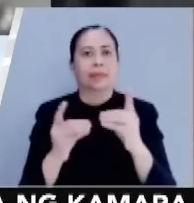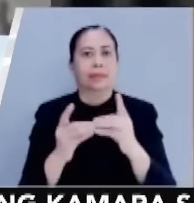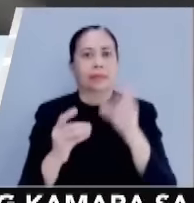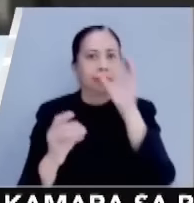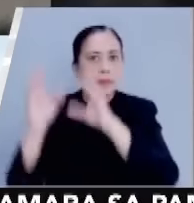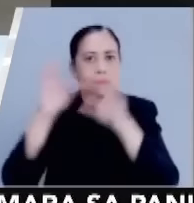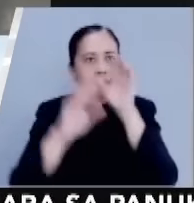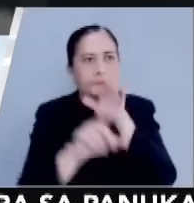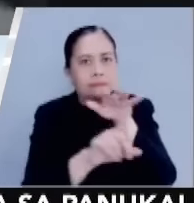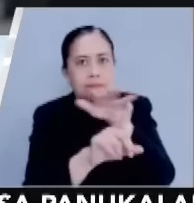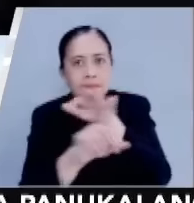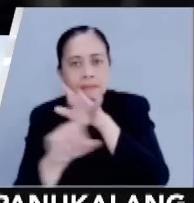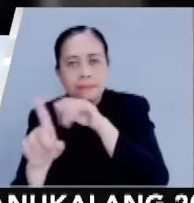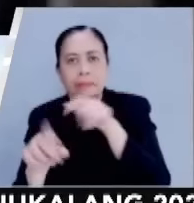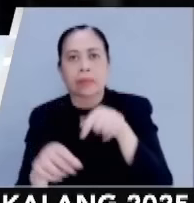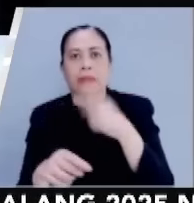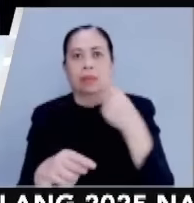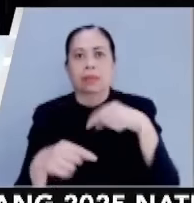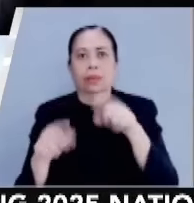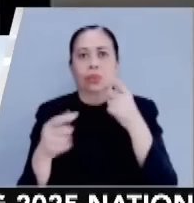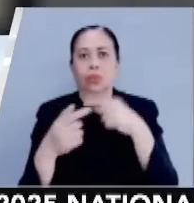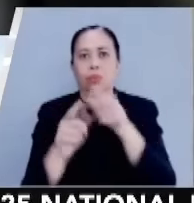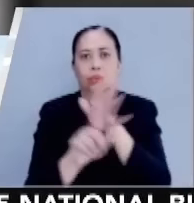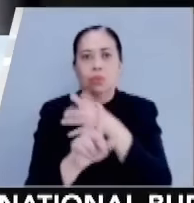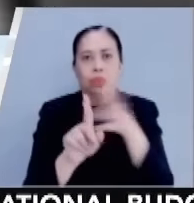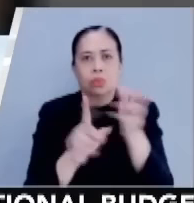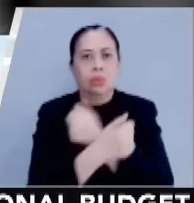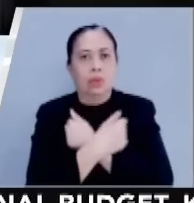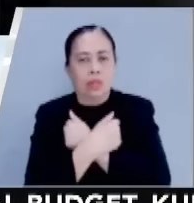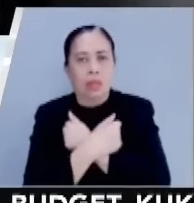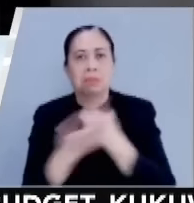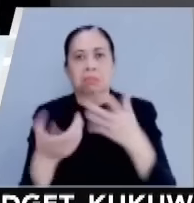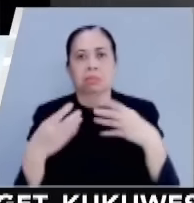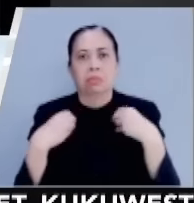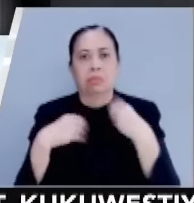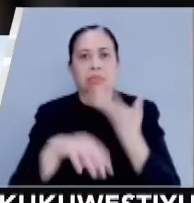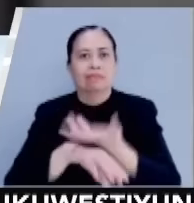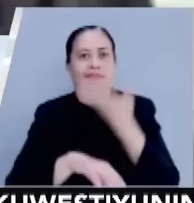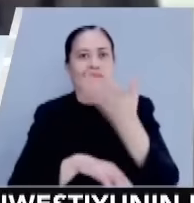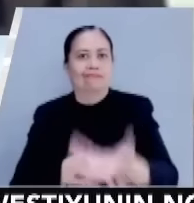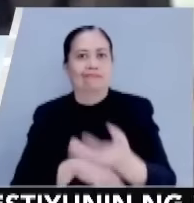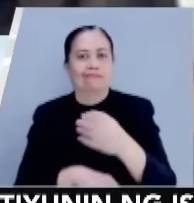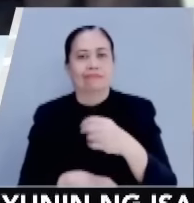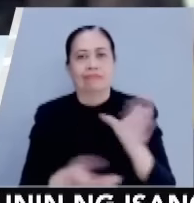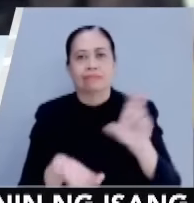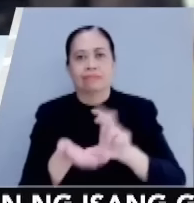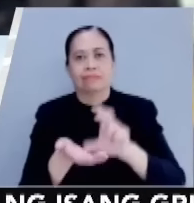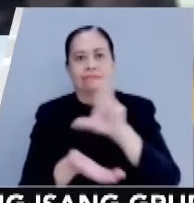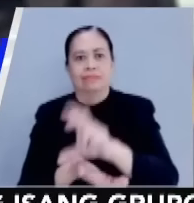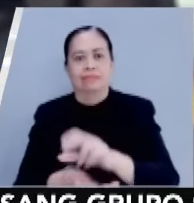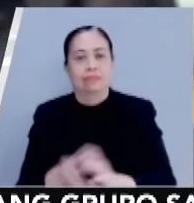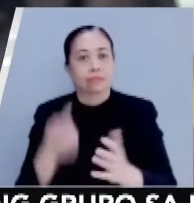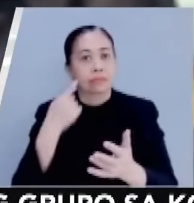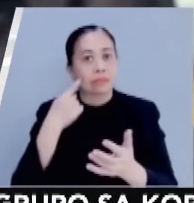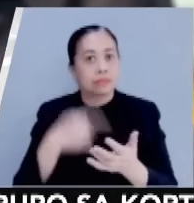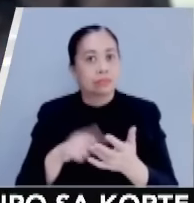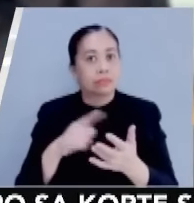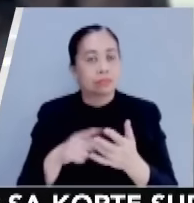mga dayuhan, ang grupo para mapaibig at mapakagat sa mga bogus na crypto investment. Binirify natin yung informasyon na